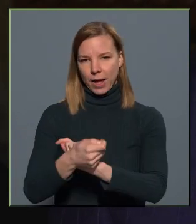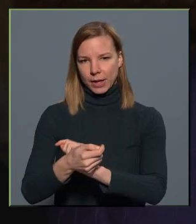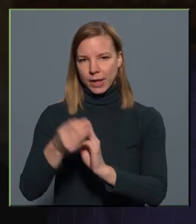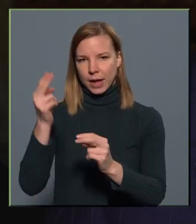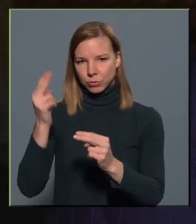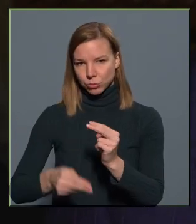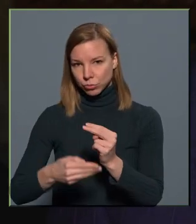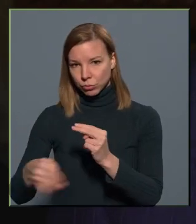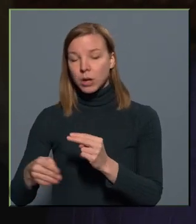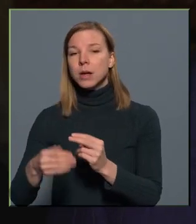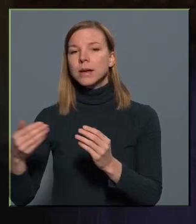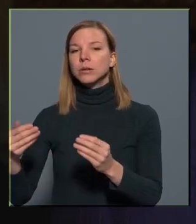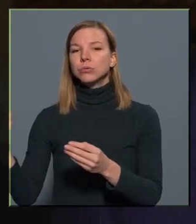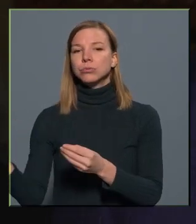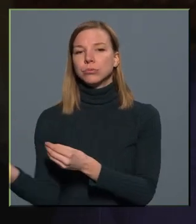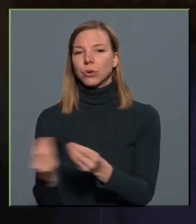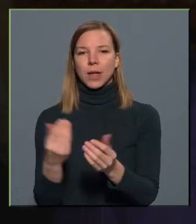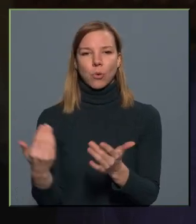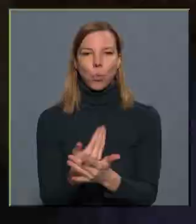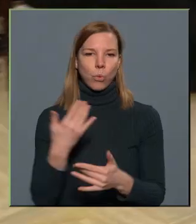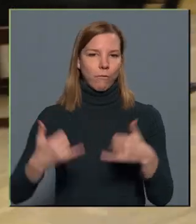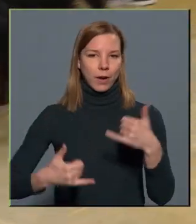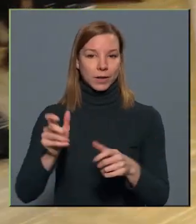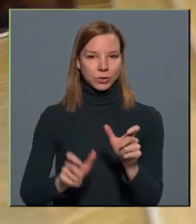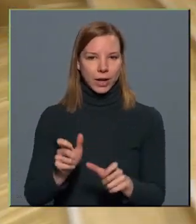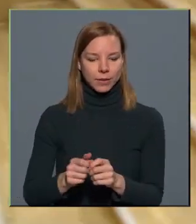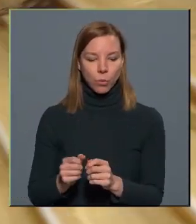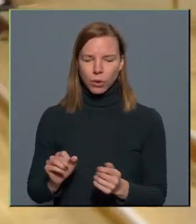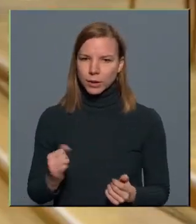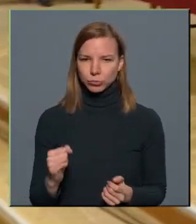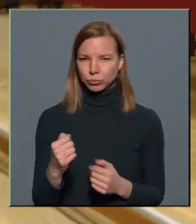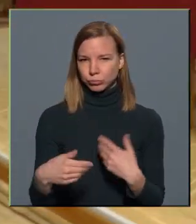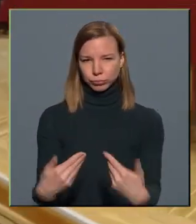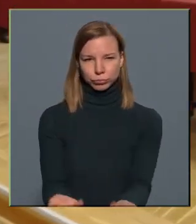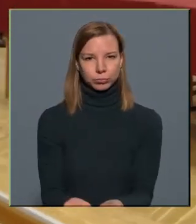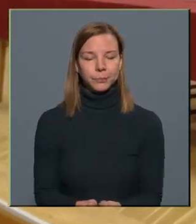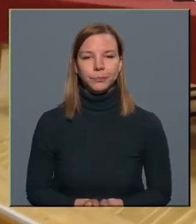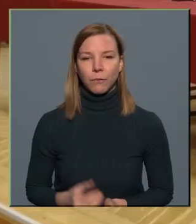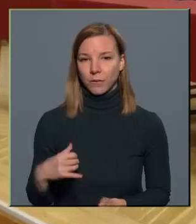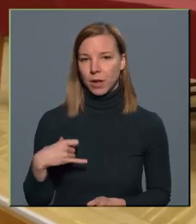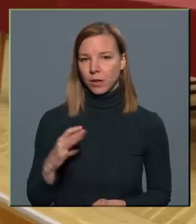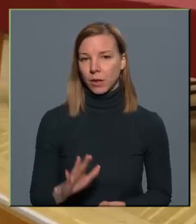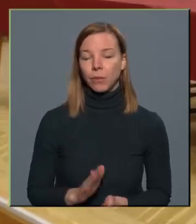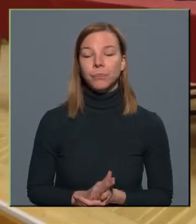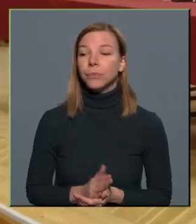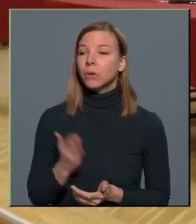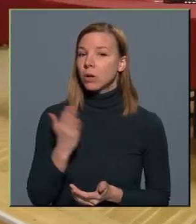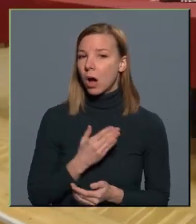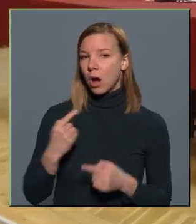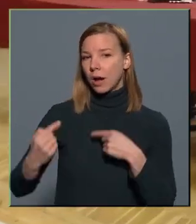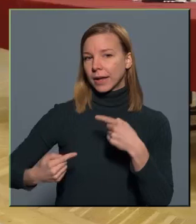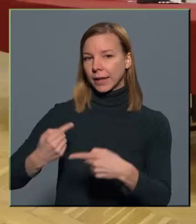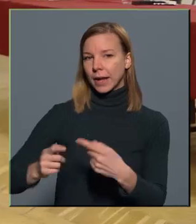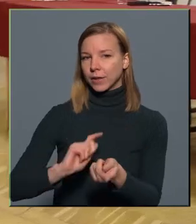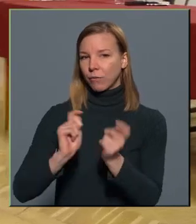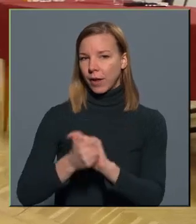jönnek az újak, és megállíthatatlanul törnek előre a fiatalok. Amikor generációváltás